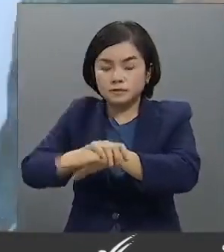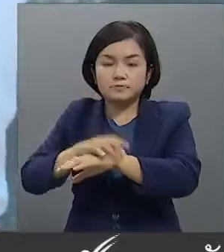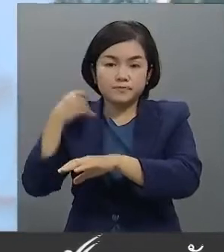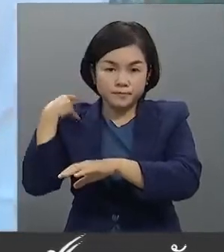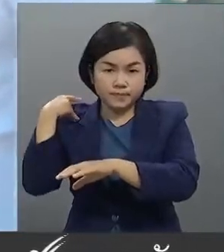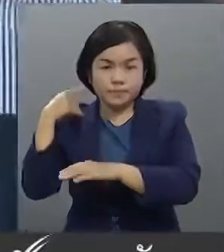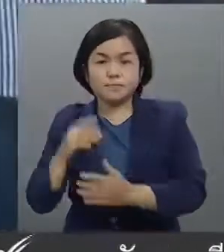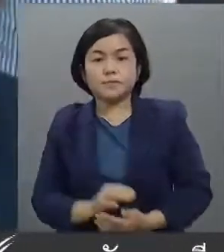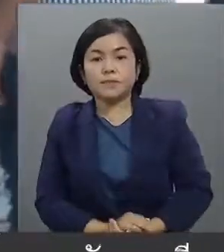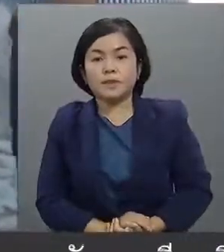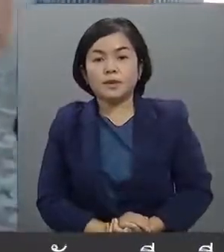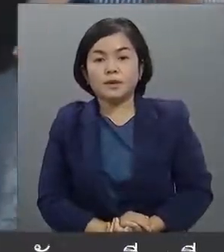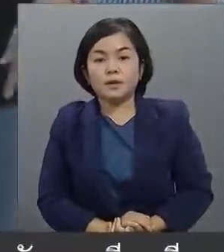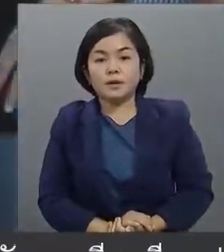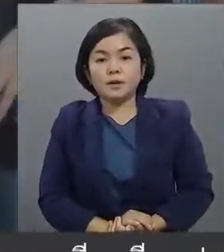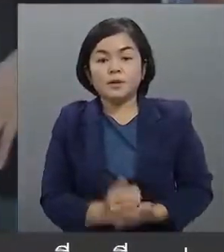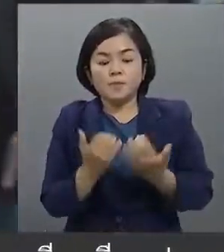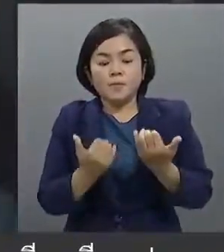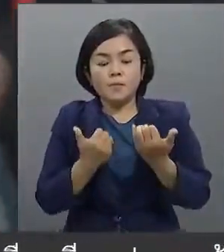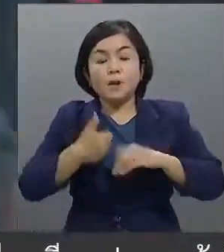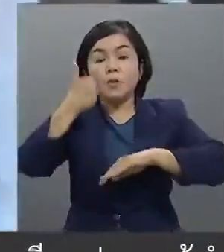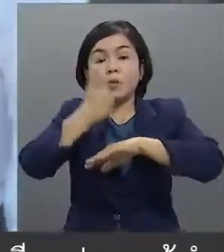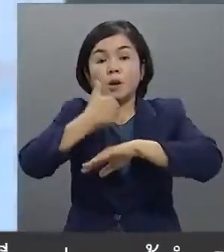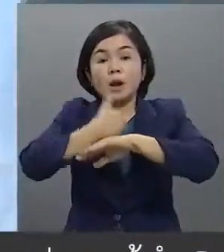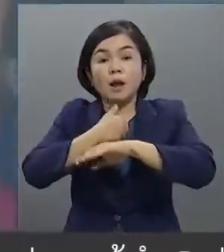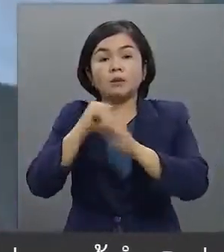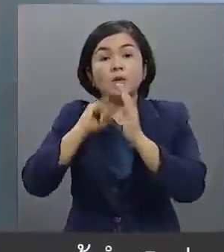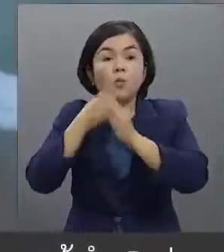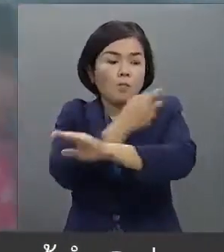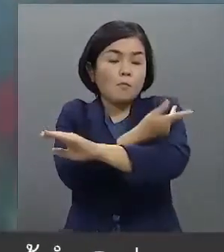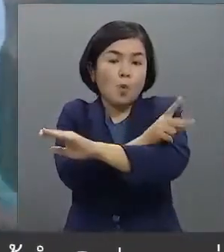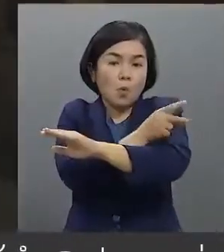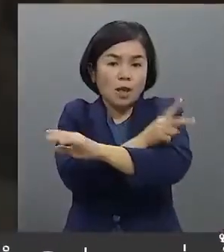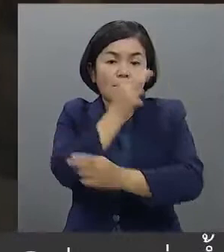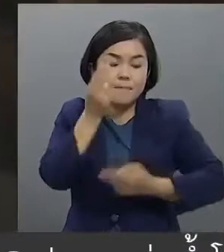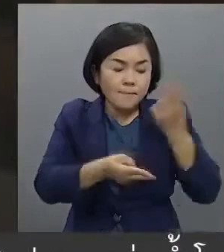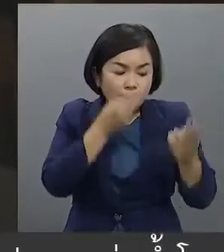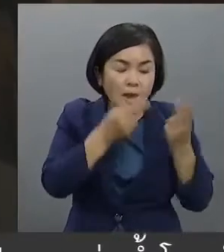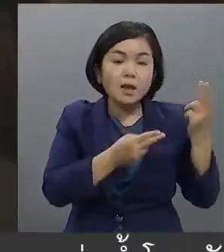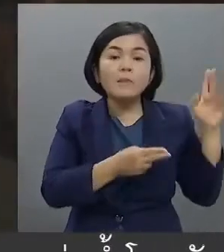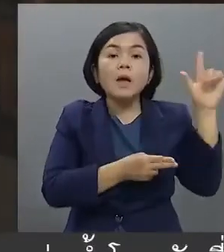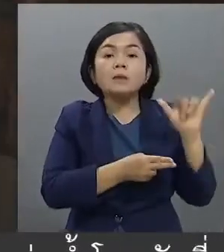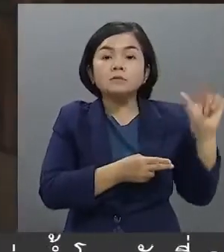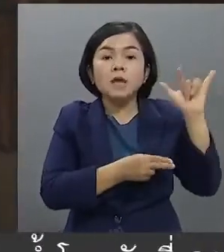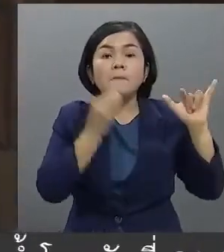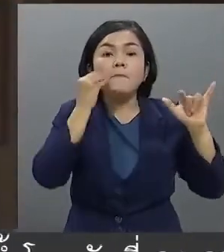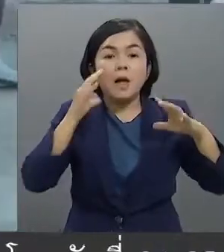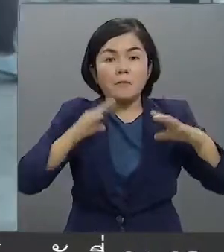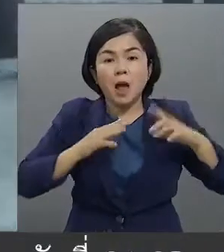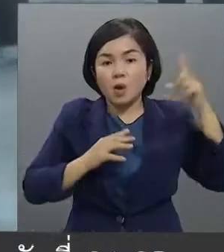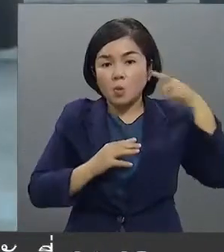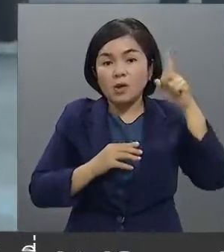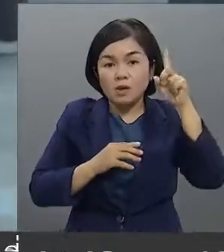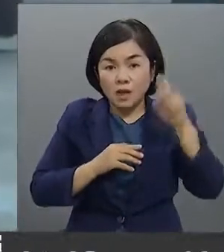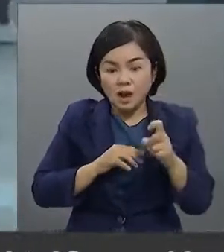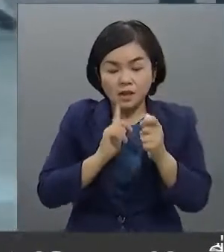ขณะที่ผู้ว่าราชการจังหวัดภูเก็ตนะครับก็เข้าเยี่ยมญาติของน้องมิ้นที่บ้านพักหมู่2ตำบลเกาะแก้วอำเภอเมืองภูเก็ตนะฮะเ